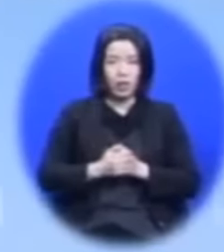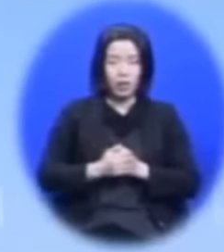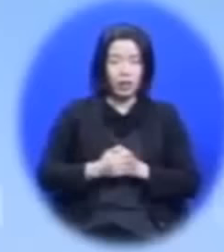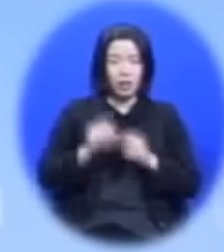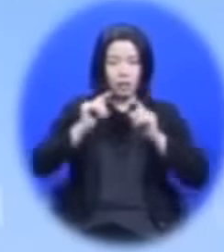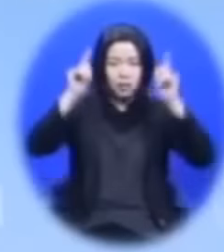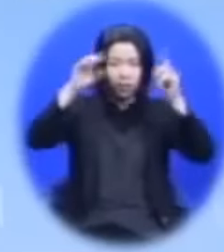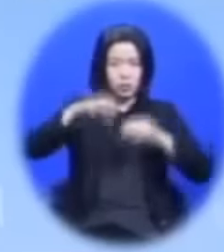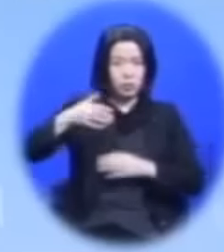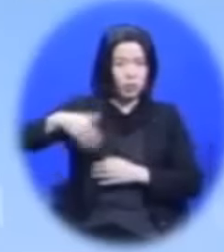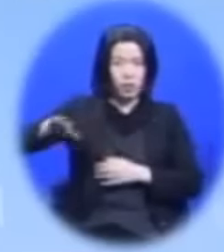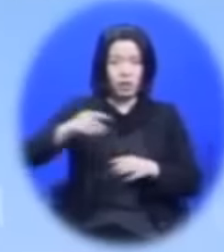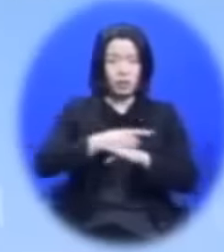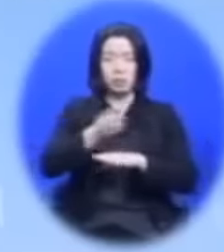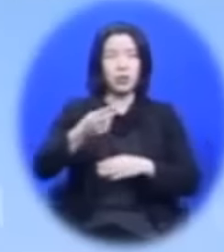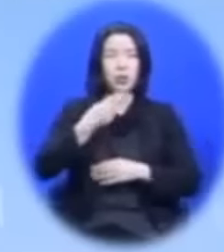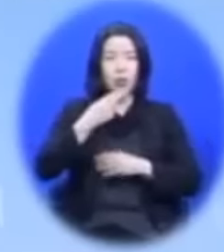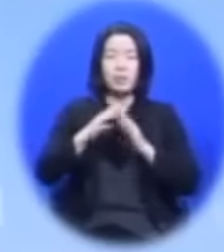지옥에 갈 수밖에 없는 자다.